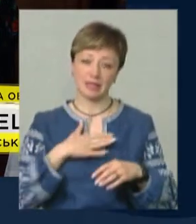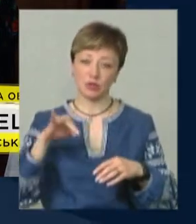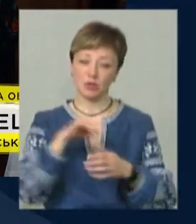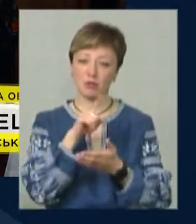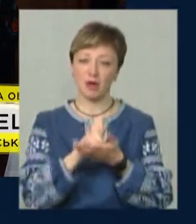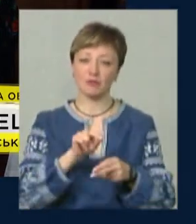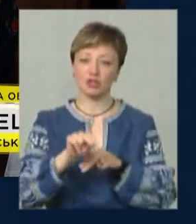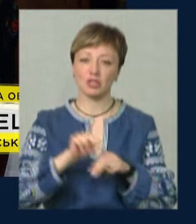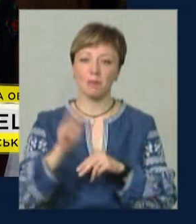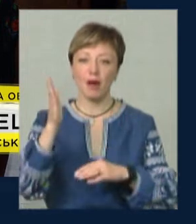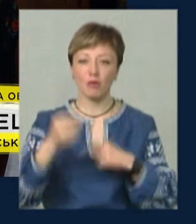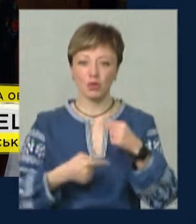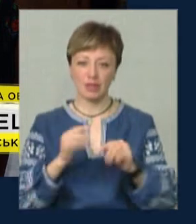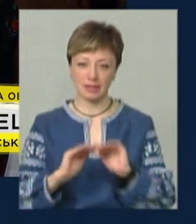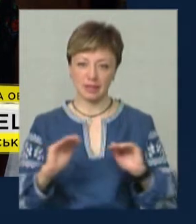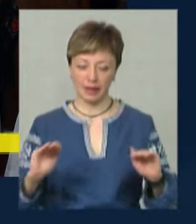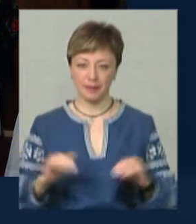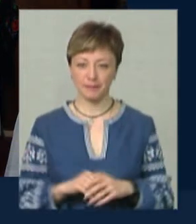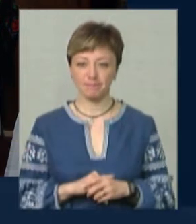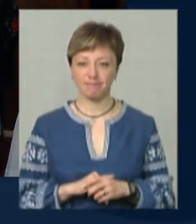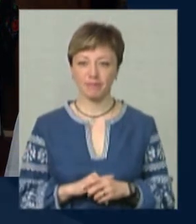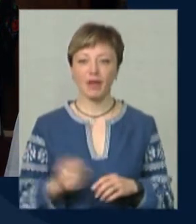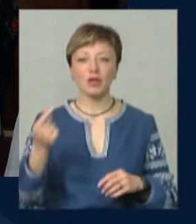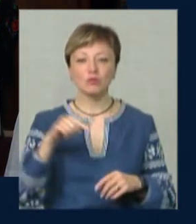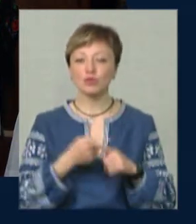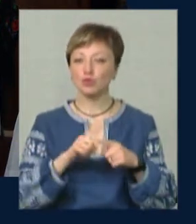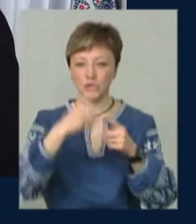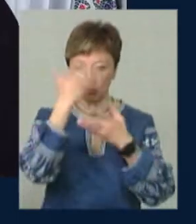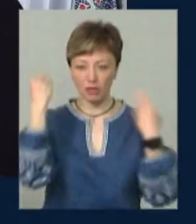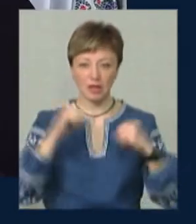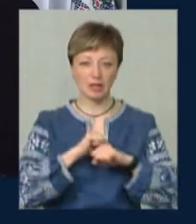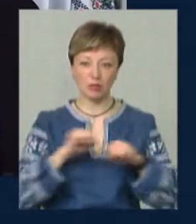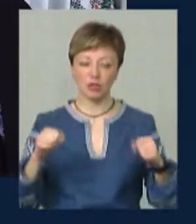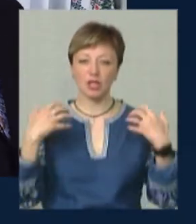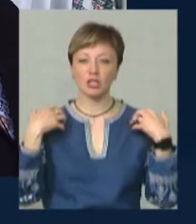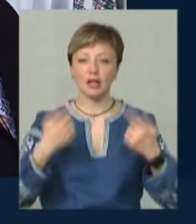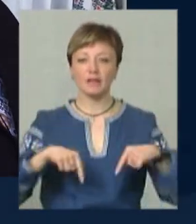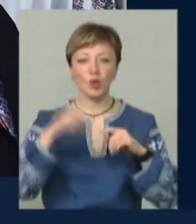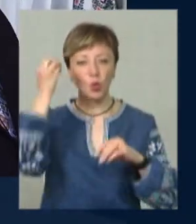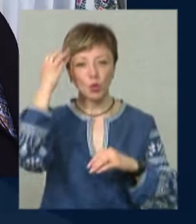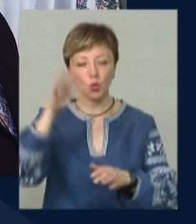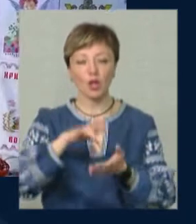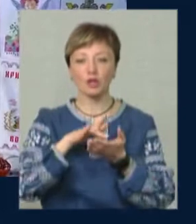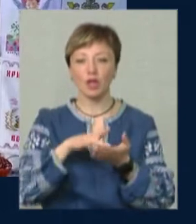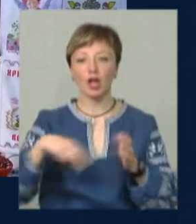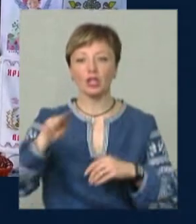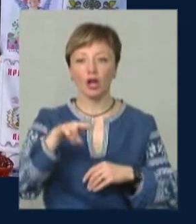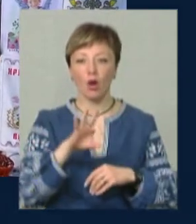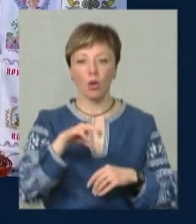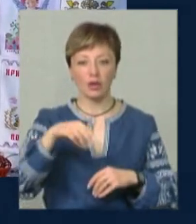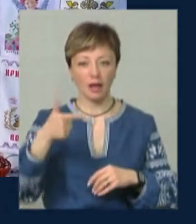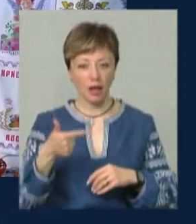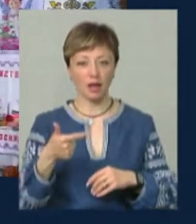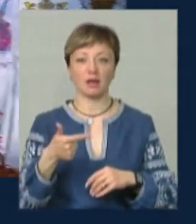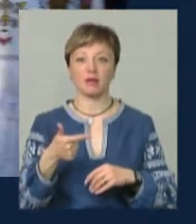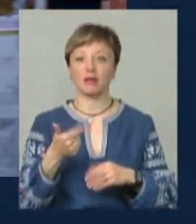маємо вчити наше майбутнє, наших дітей. Тому що цього забувати не можна. Начальник відділу культури і туризму Дражнянської ОТГ Микола